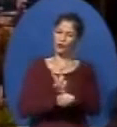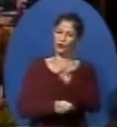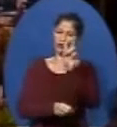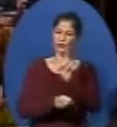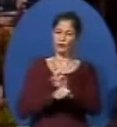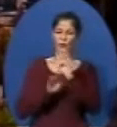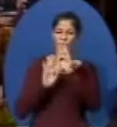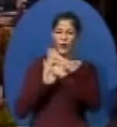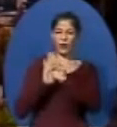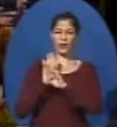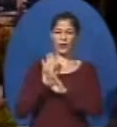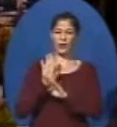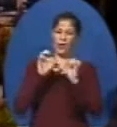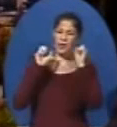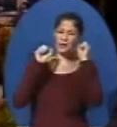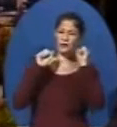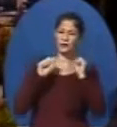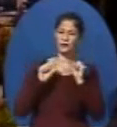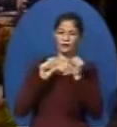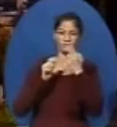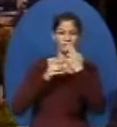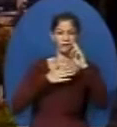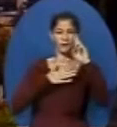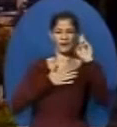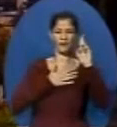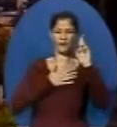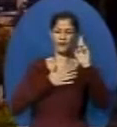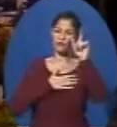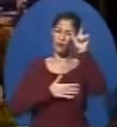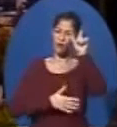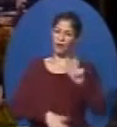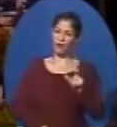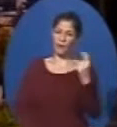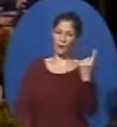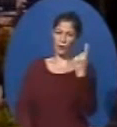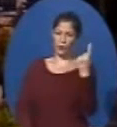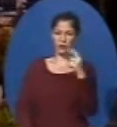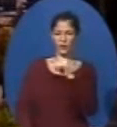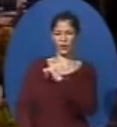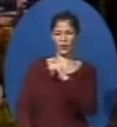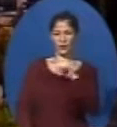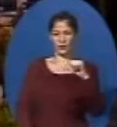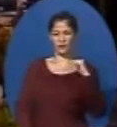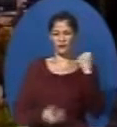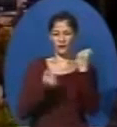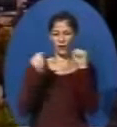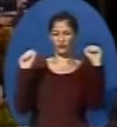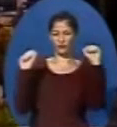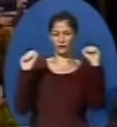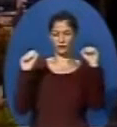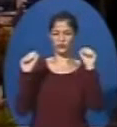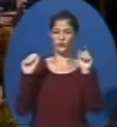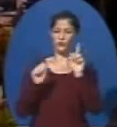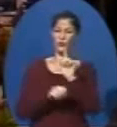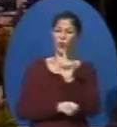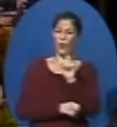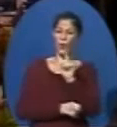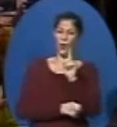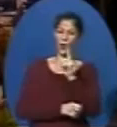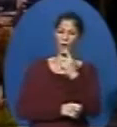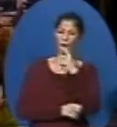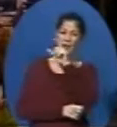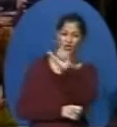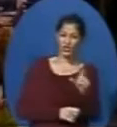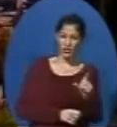על הכלל היסודי המבטיח את חירות הפרט, שאדם לא יורשע אלא מעל לכל